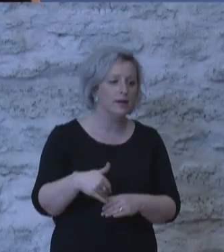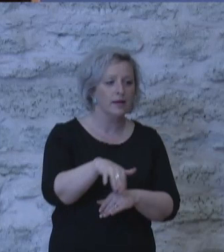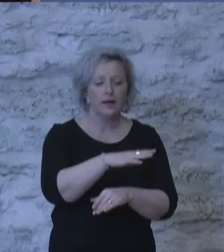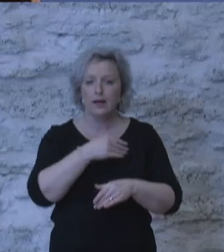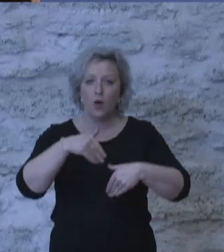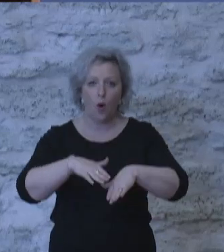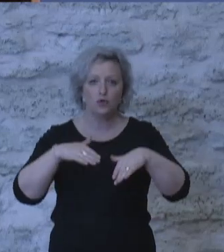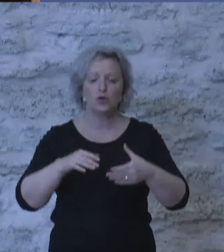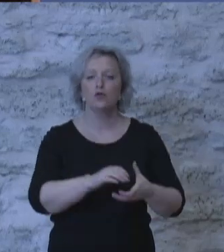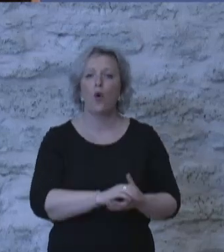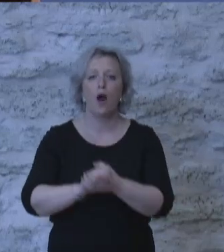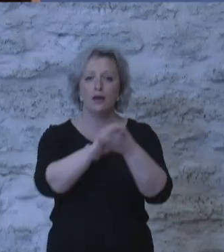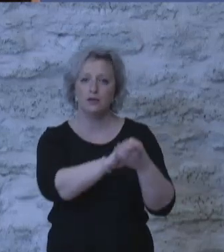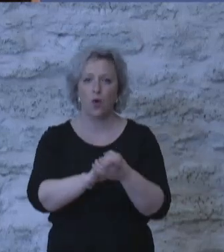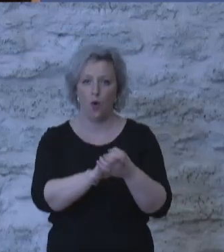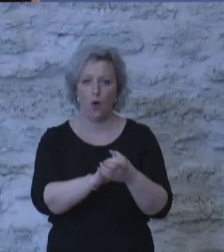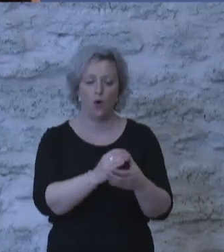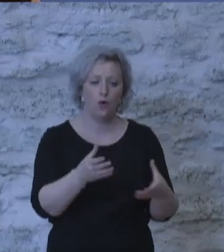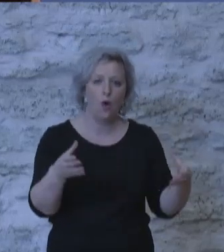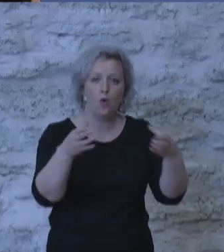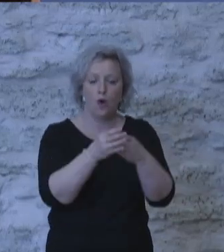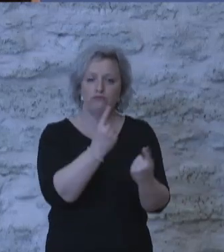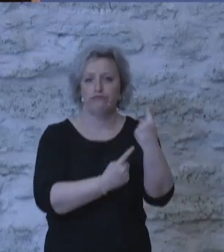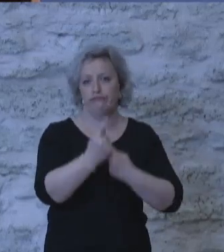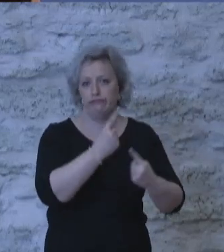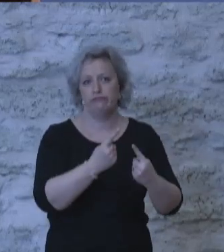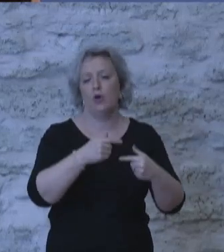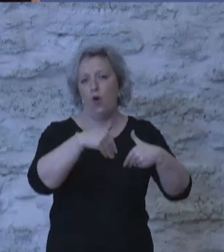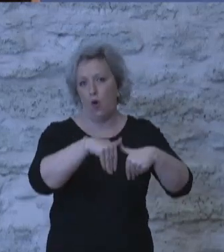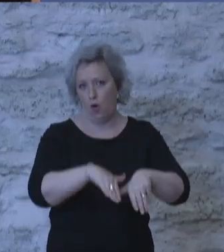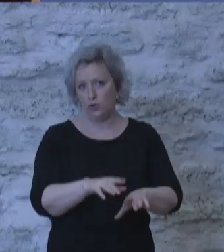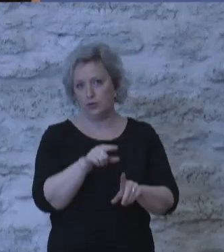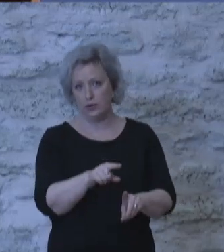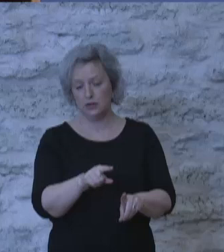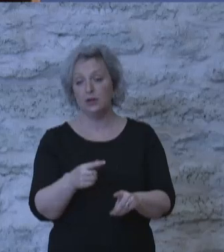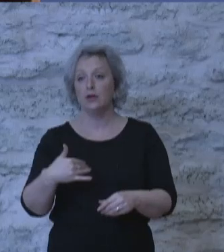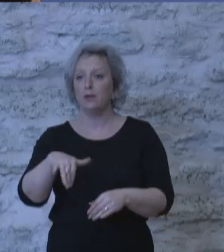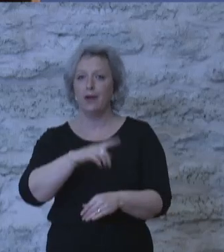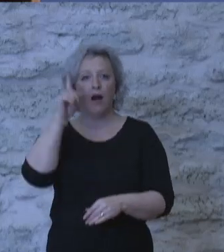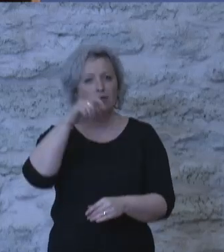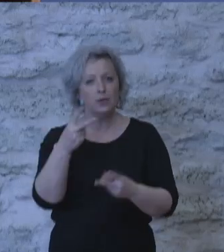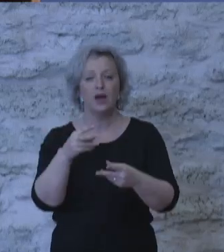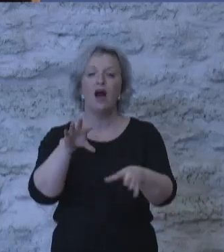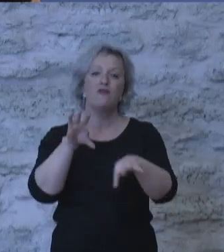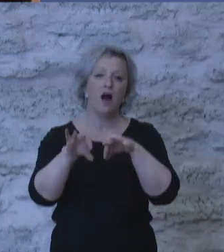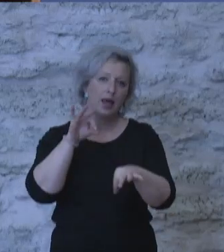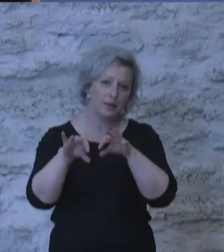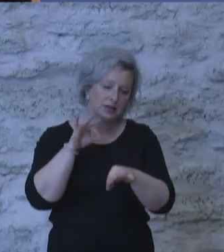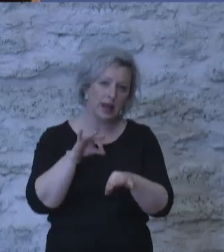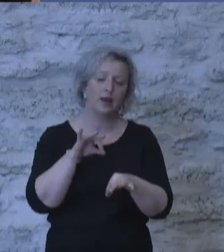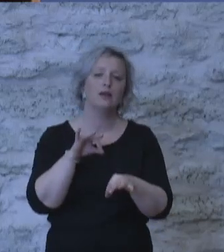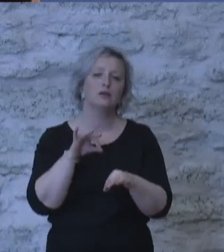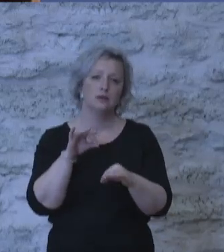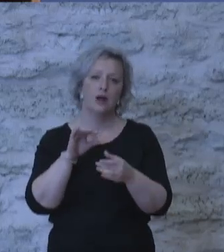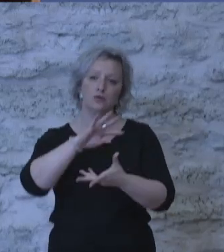koalitsioonis ja me oleme seda meelt, et valimistel on tagajärjed. Ja need peegeldavad ka poliitilise